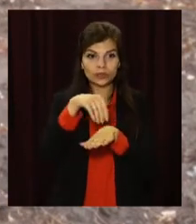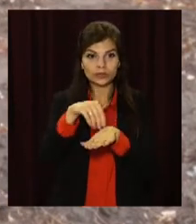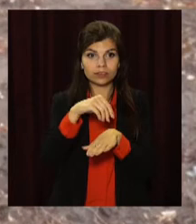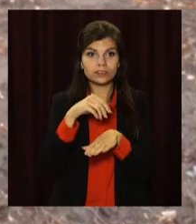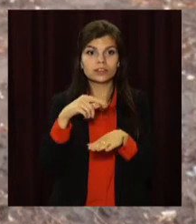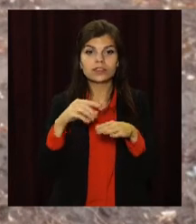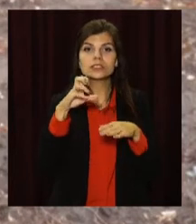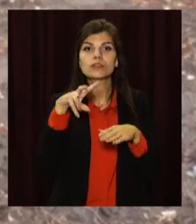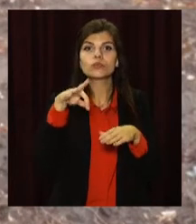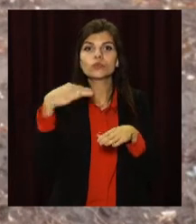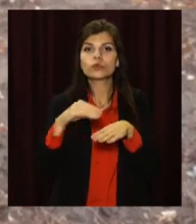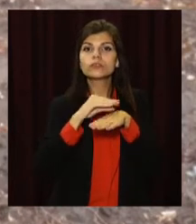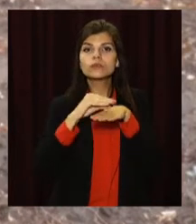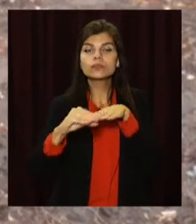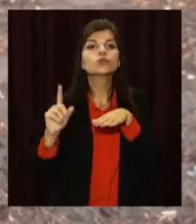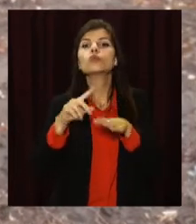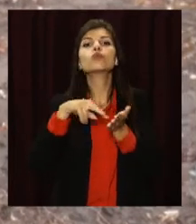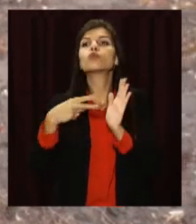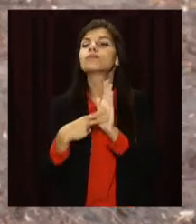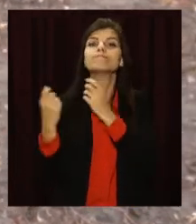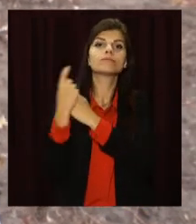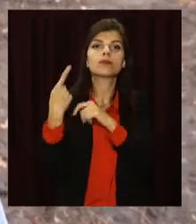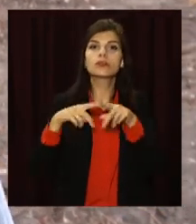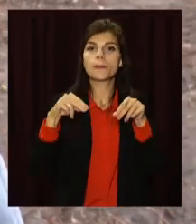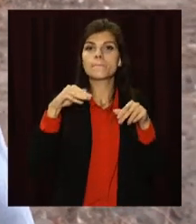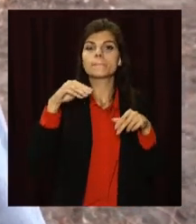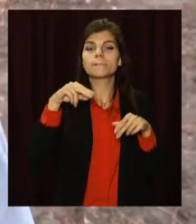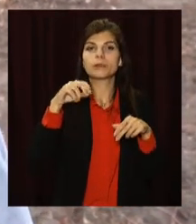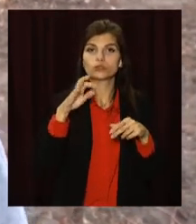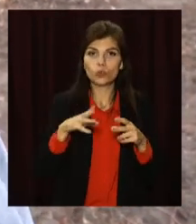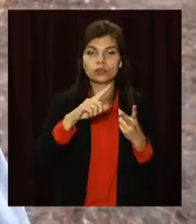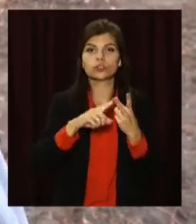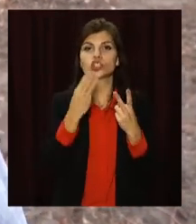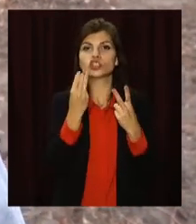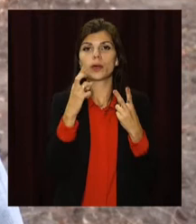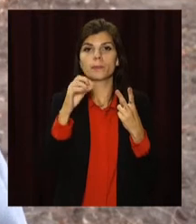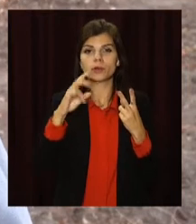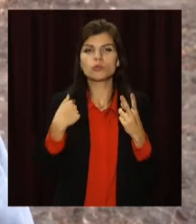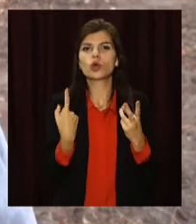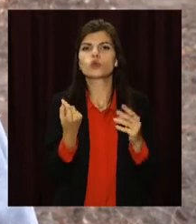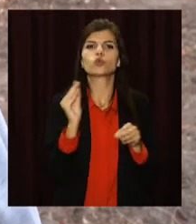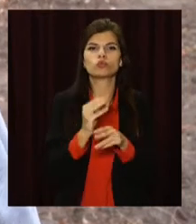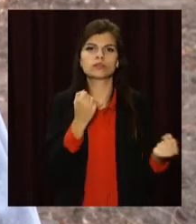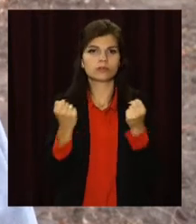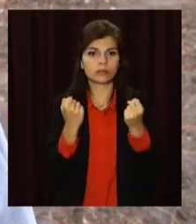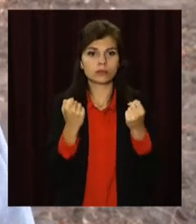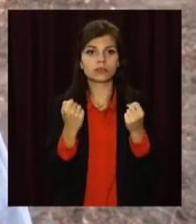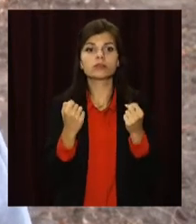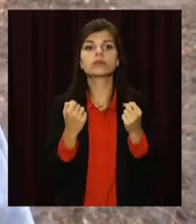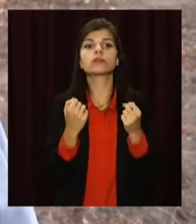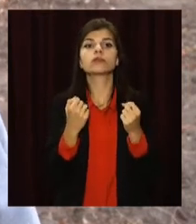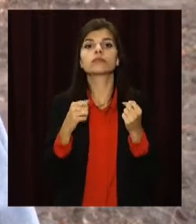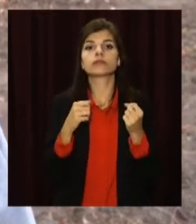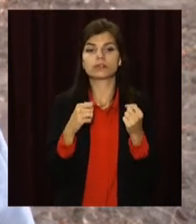того слоя, который должен быть по проекту. Это песок, щебень. Мы чуть-чуть усиливаем там. Песок, щебень,